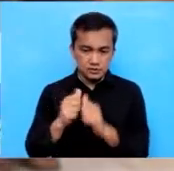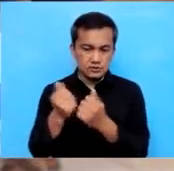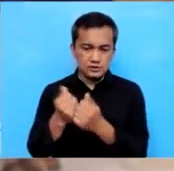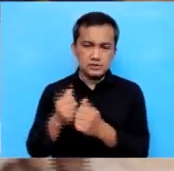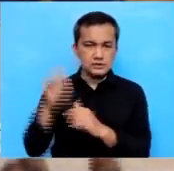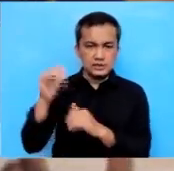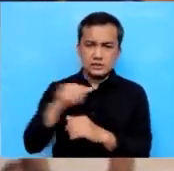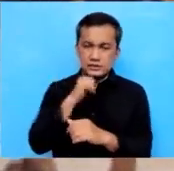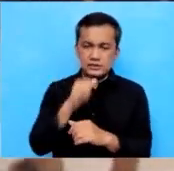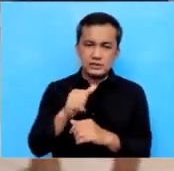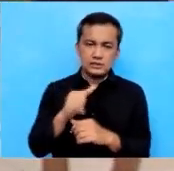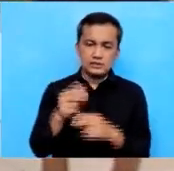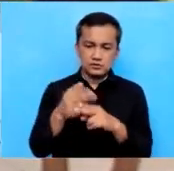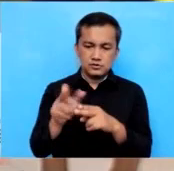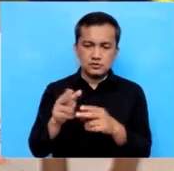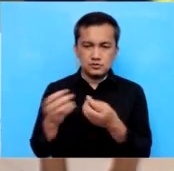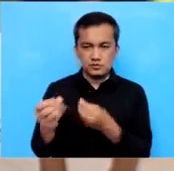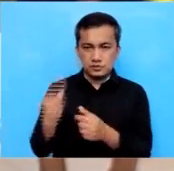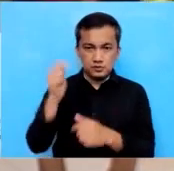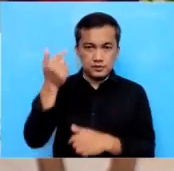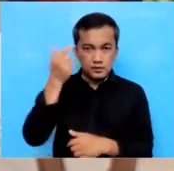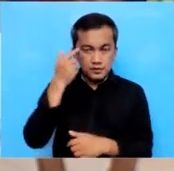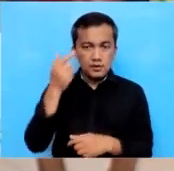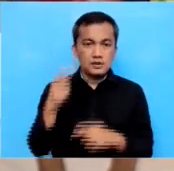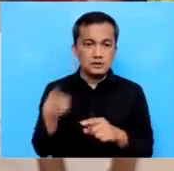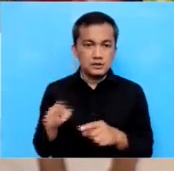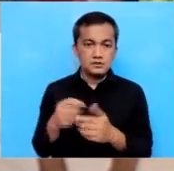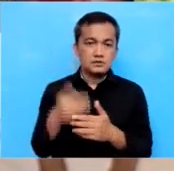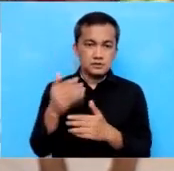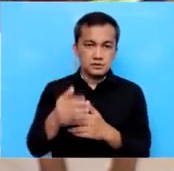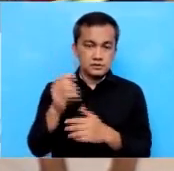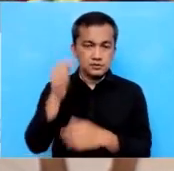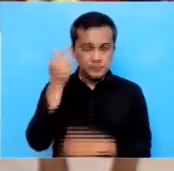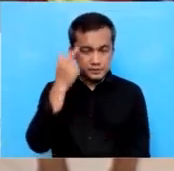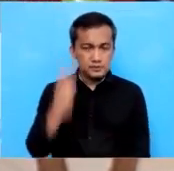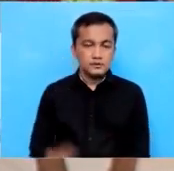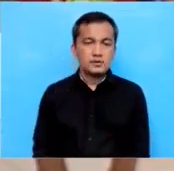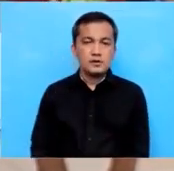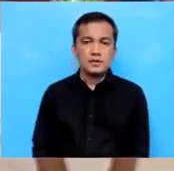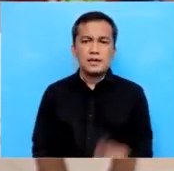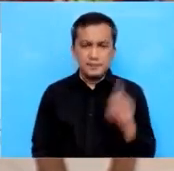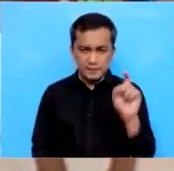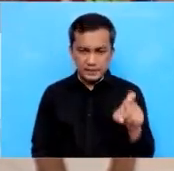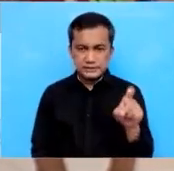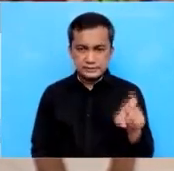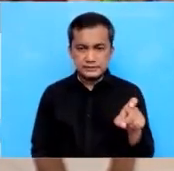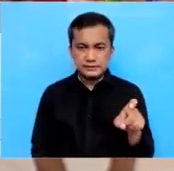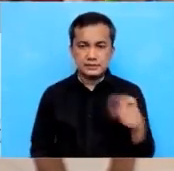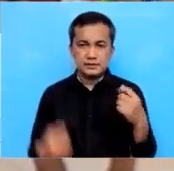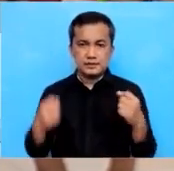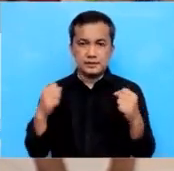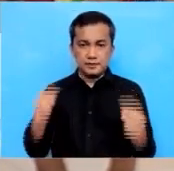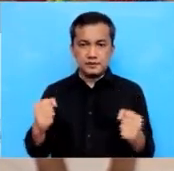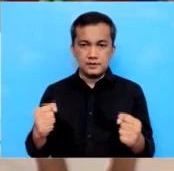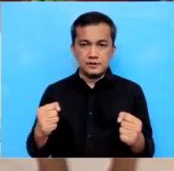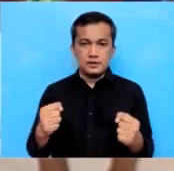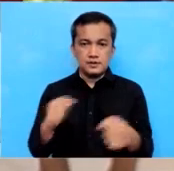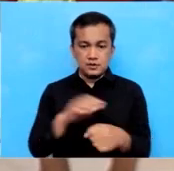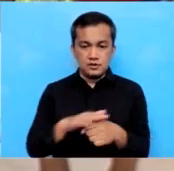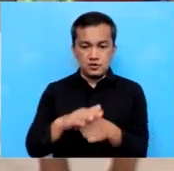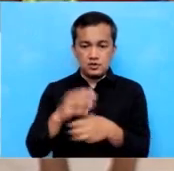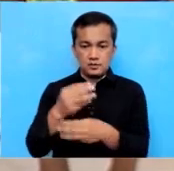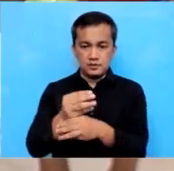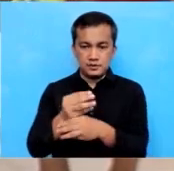panandaliang solusyon ang gawin ng pamahalaan, lalo ng susunod na administrasyon. Kailangan na rin daw kasing palakasin ang local manufacturing ng